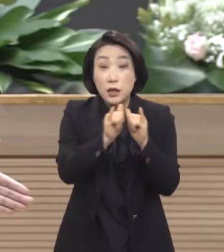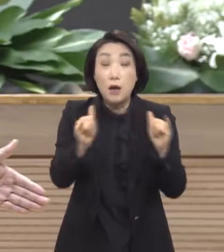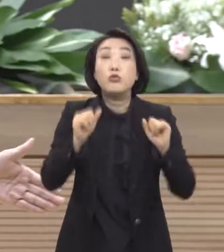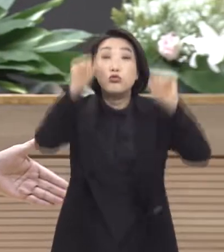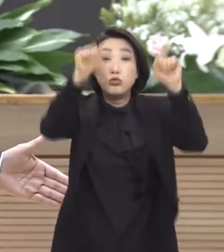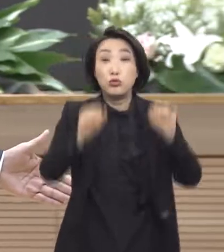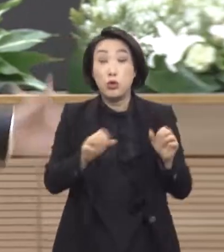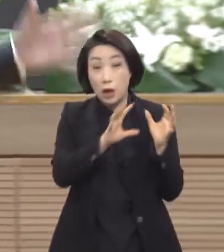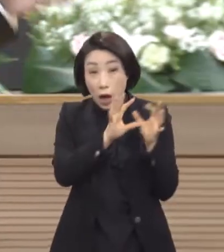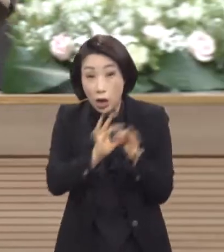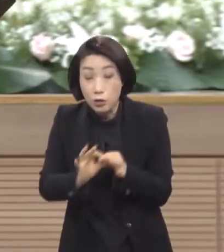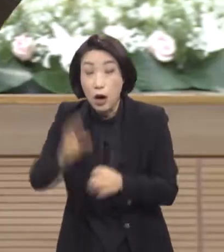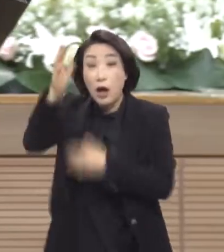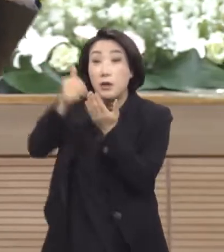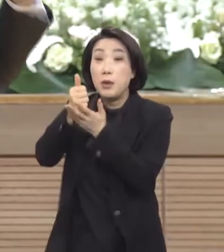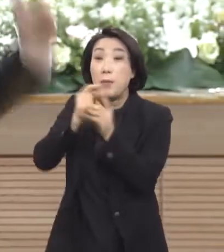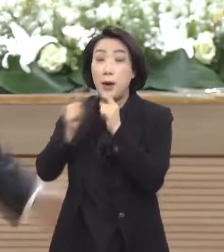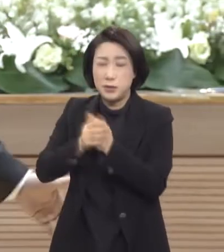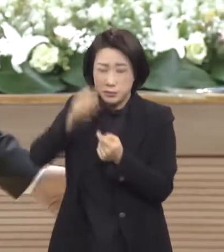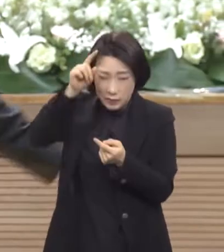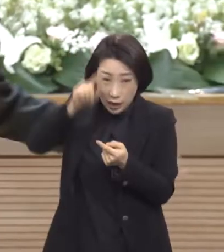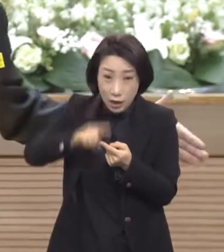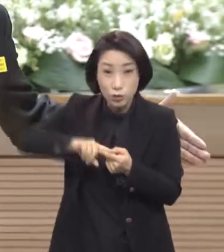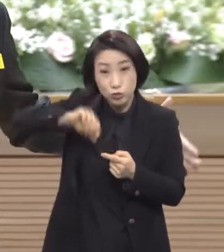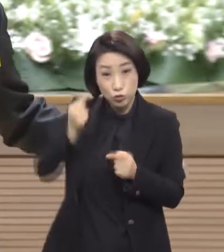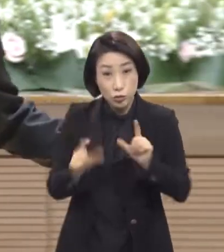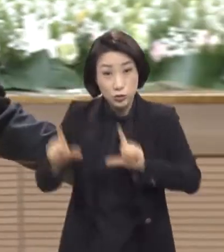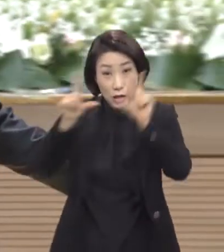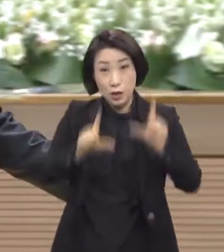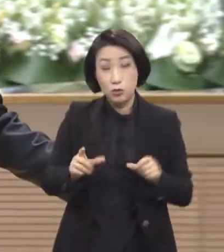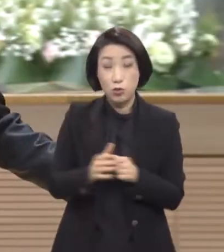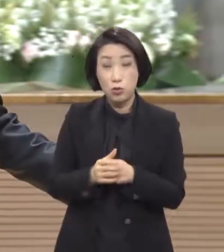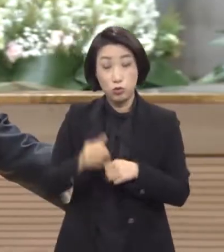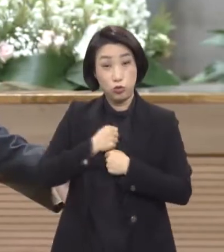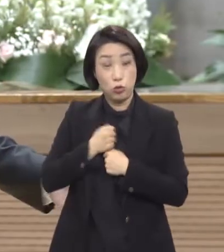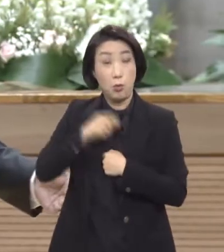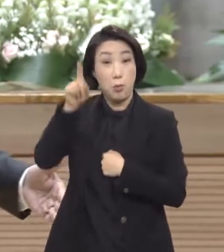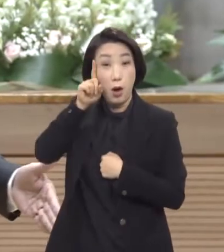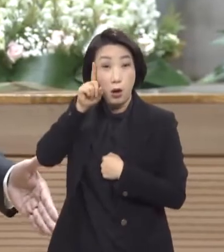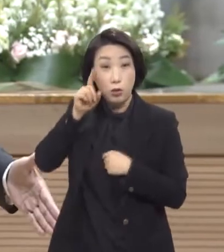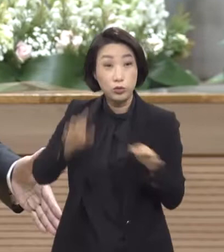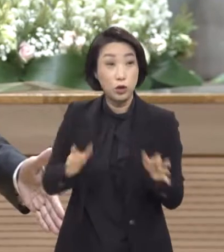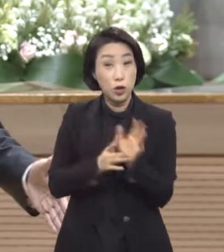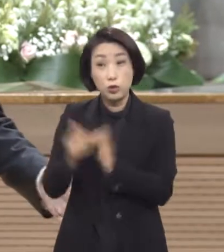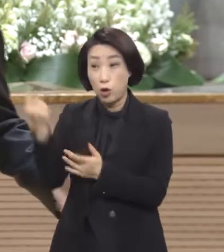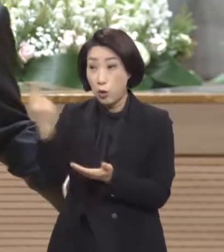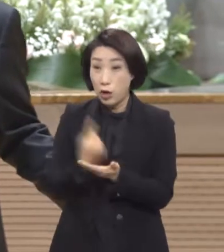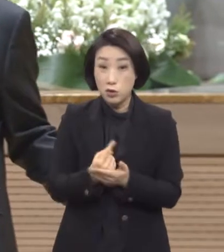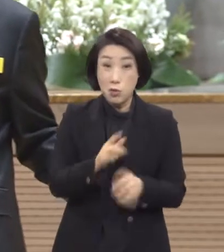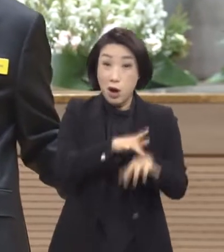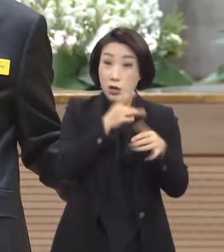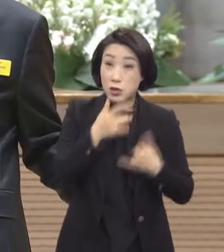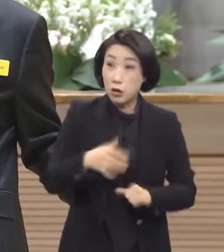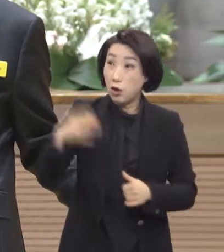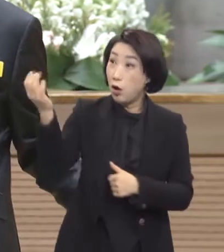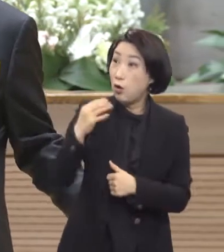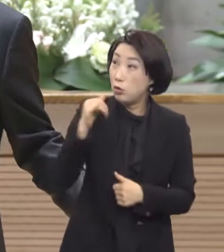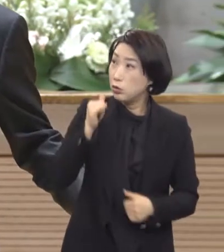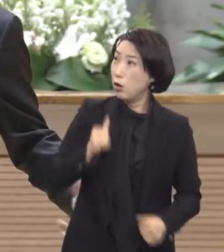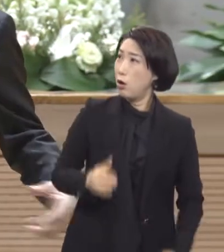통해서 하나님의 말씀대로 계명을 다 지켰는데 예수님이 마귀 새끼라고